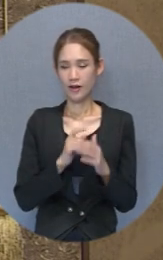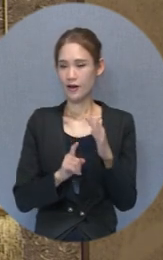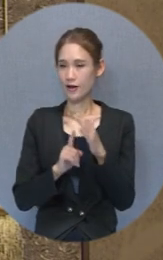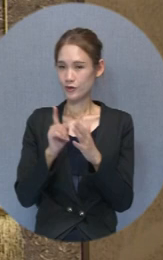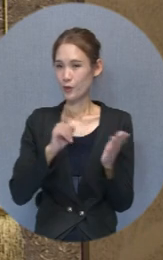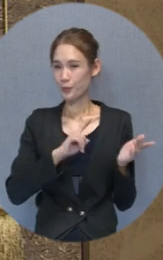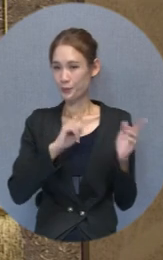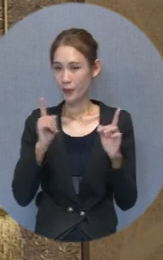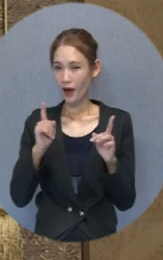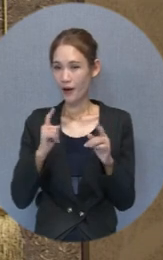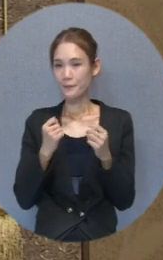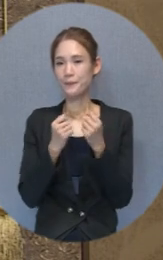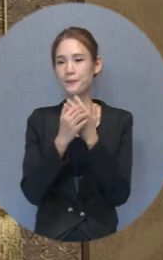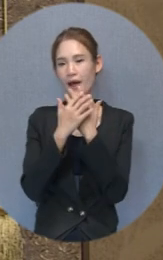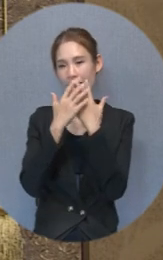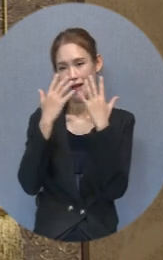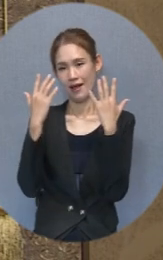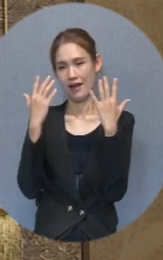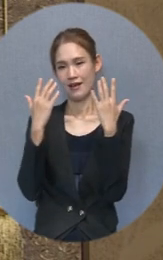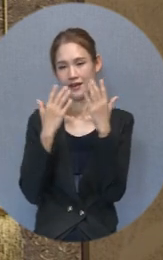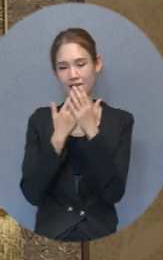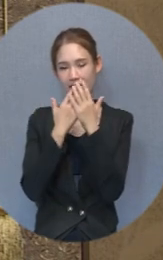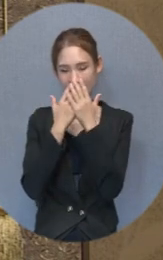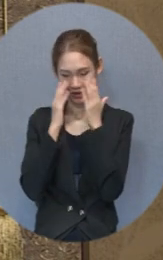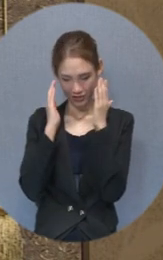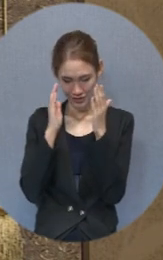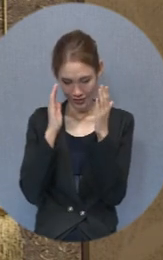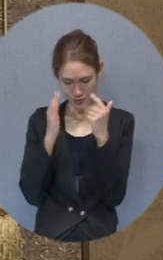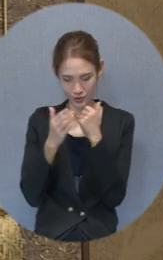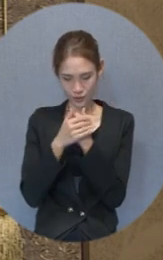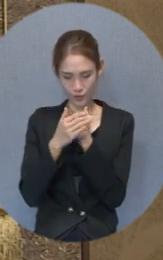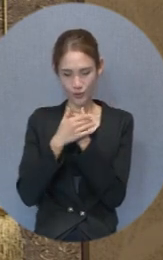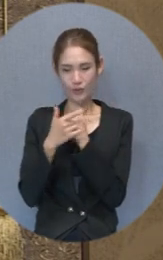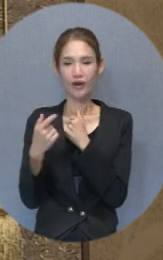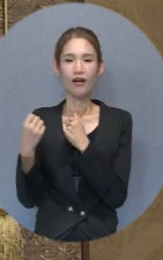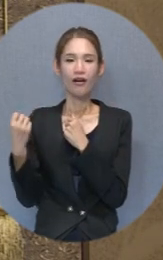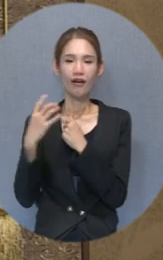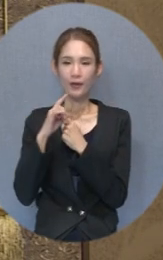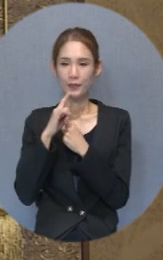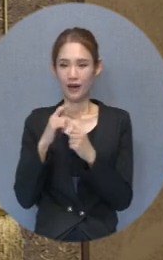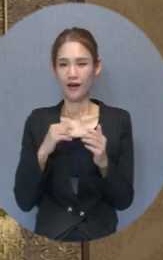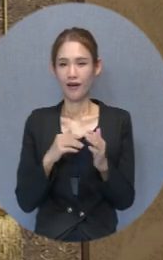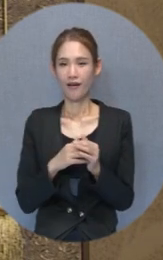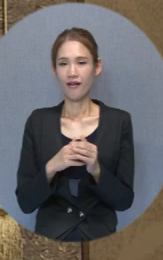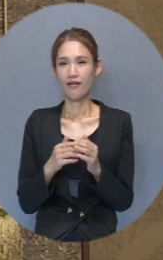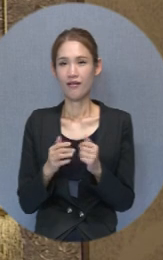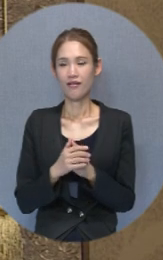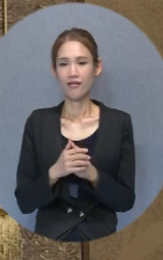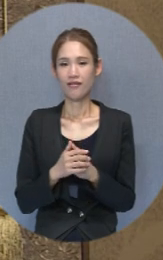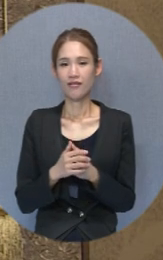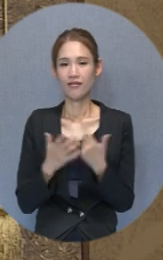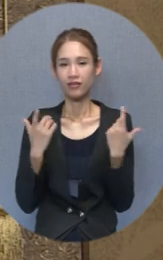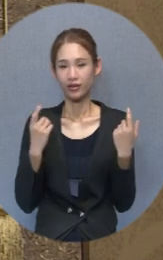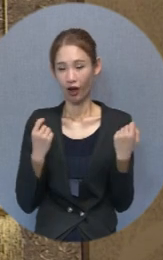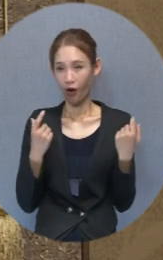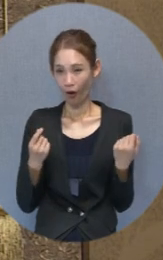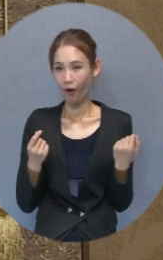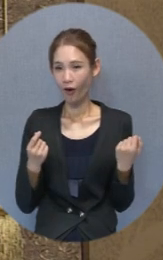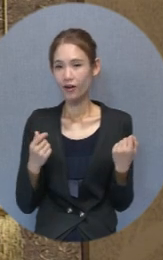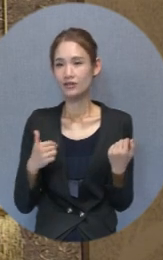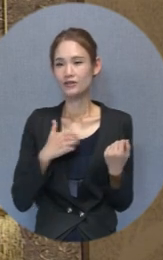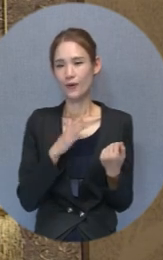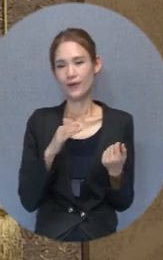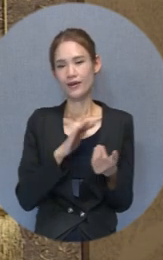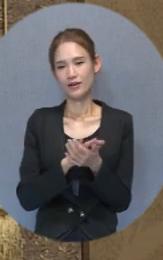굉장히 밝아지고 네. 학습에도 많이 도움이 되었다라고 오. 말씀을 해주시더라고요. 네. 근데 이런 그런 것처럼 저희가 놀이